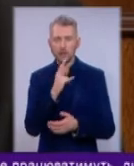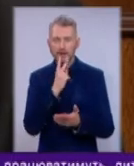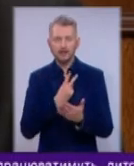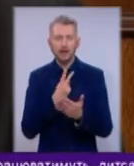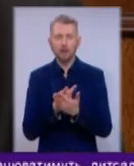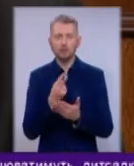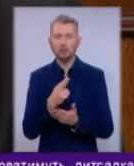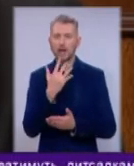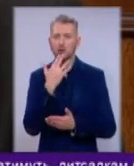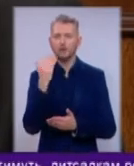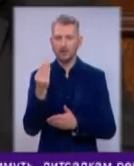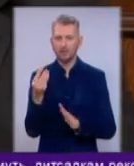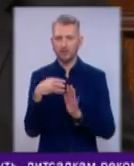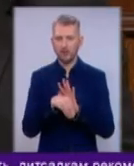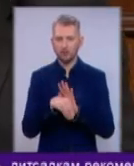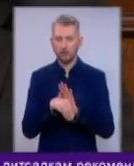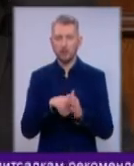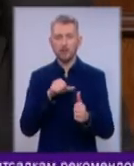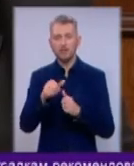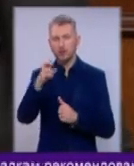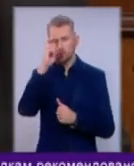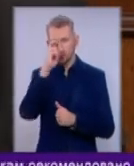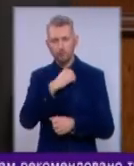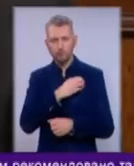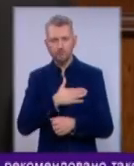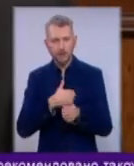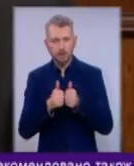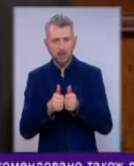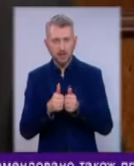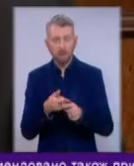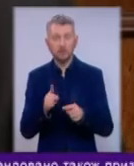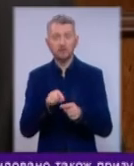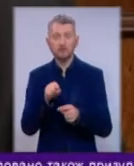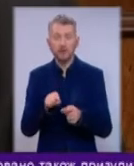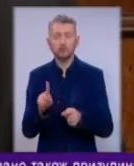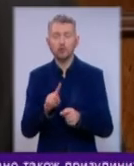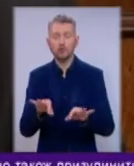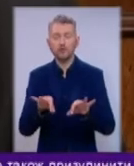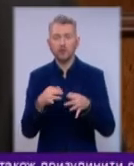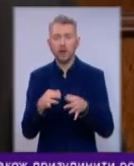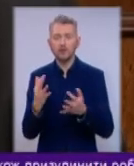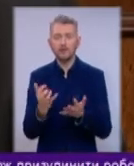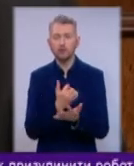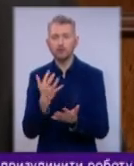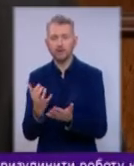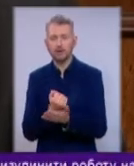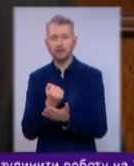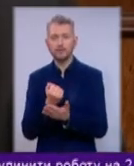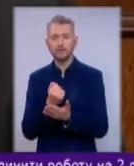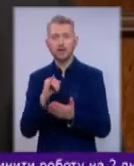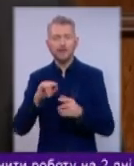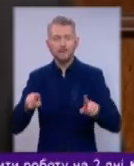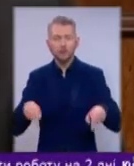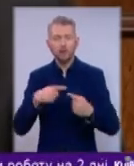для іноземних інвесторів. Саме державно-приватне партнерство – це цей інструмент, який дозволяє залучити і